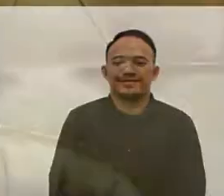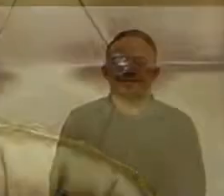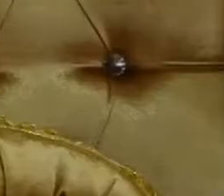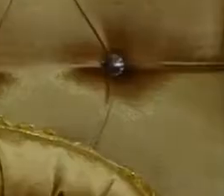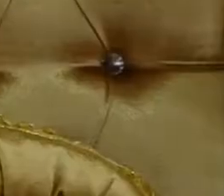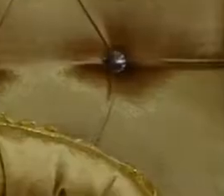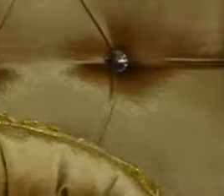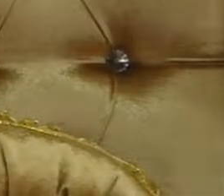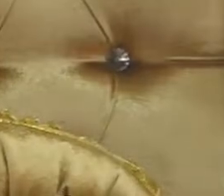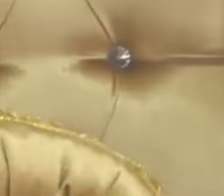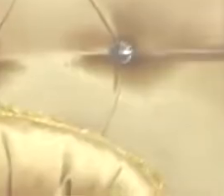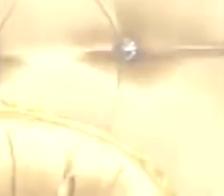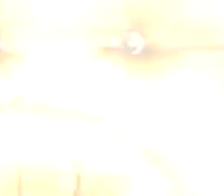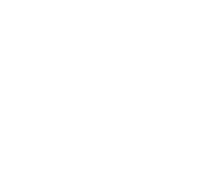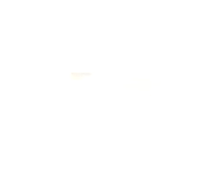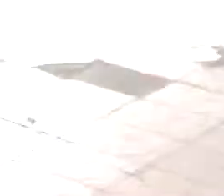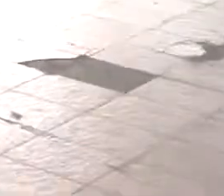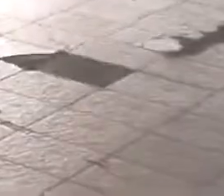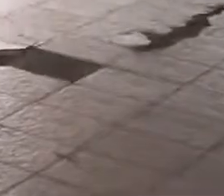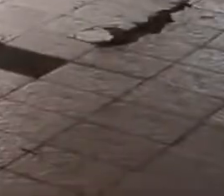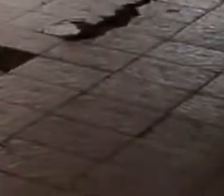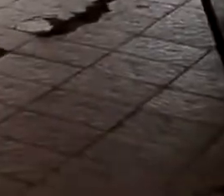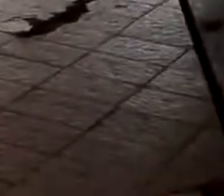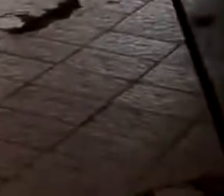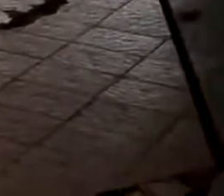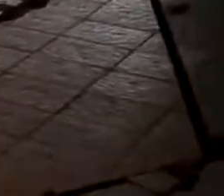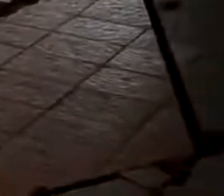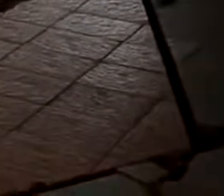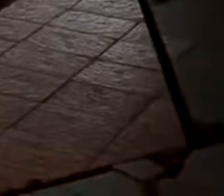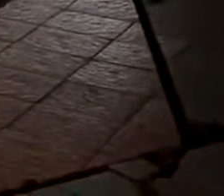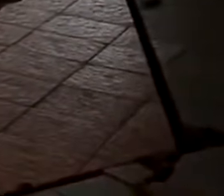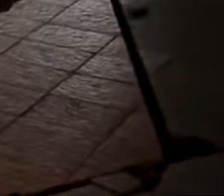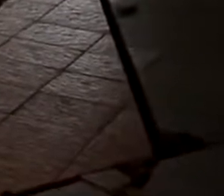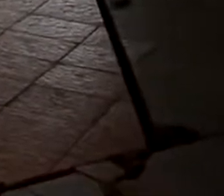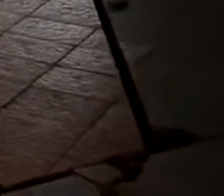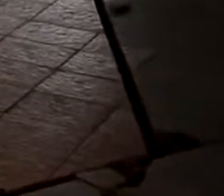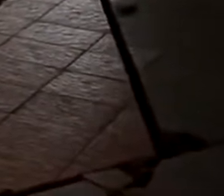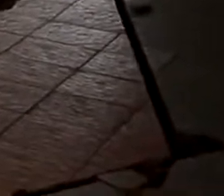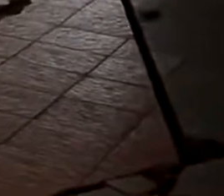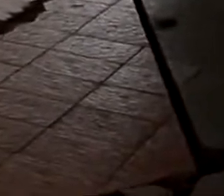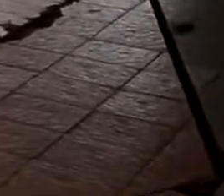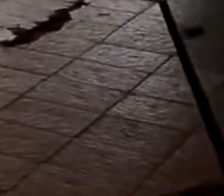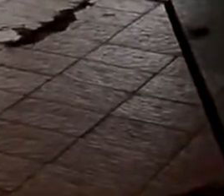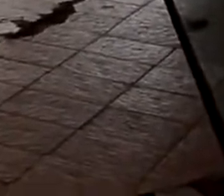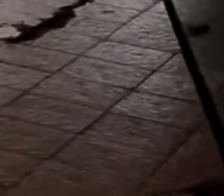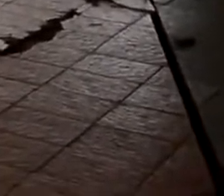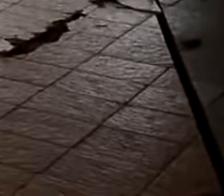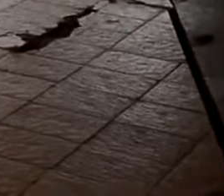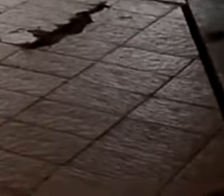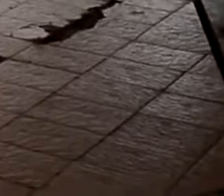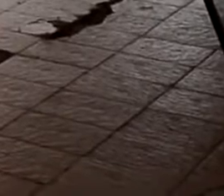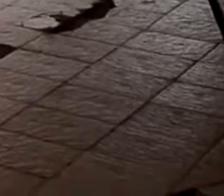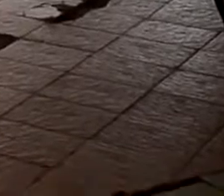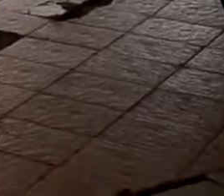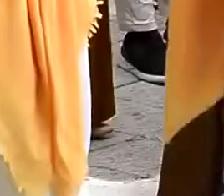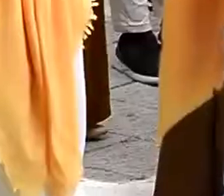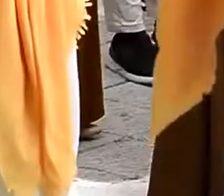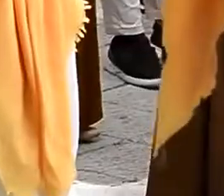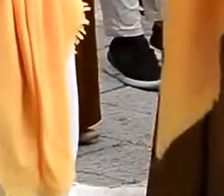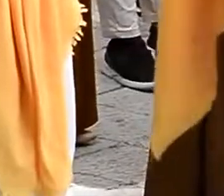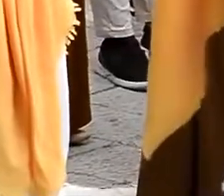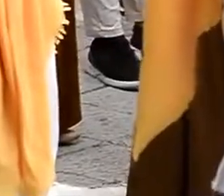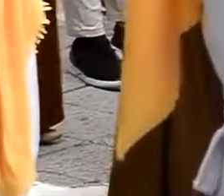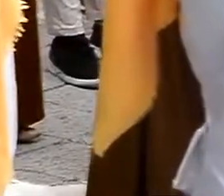2021. Gorontalo, IPERI, harga mati, IPERI, harga mati.